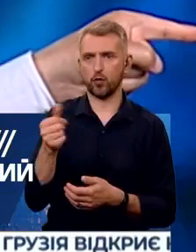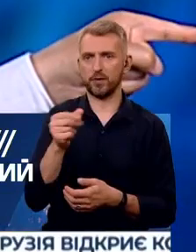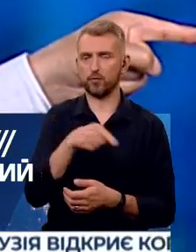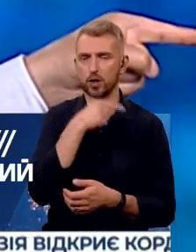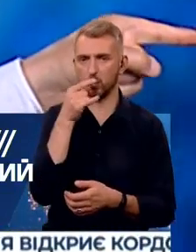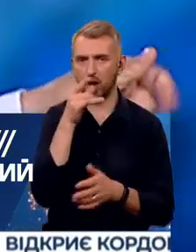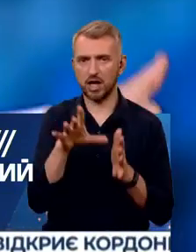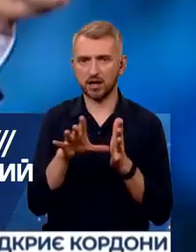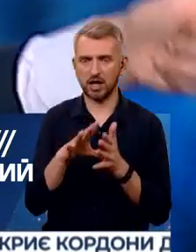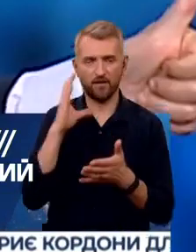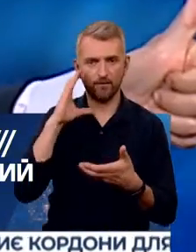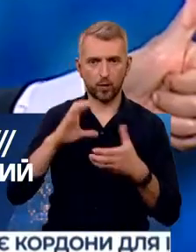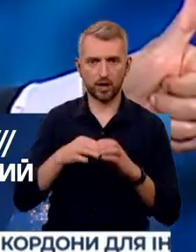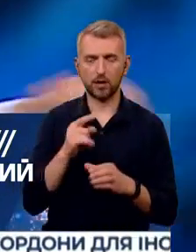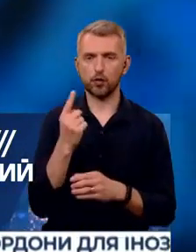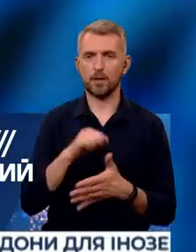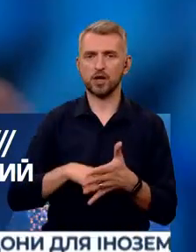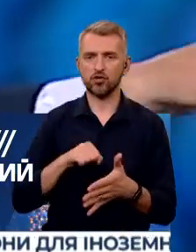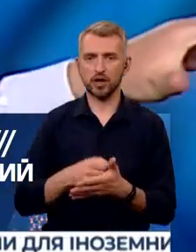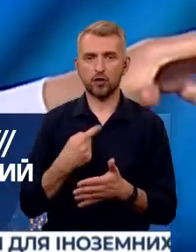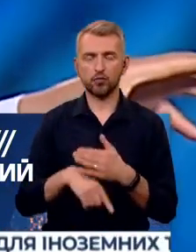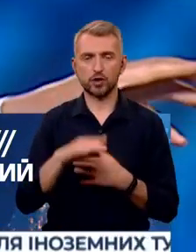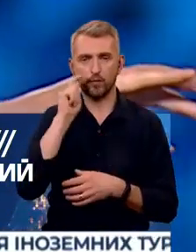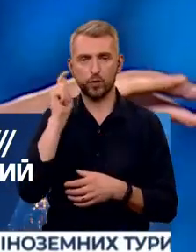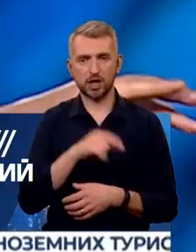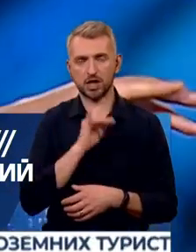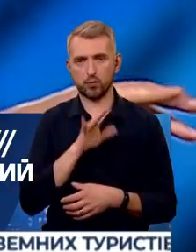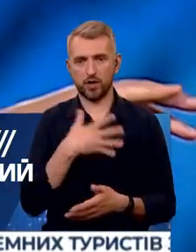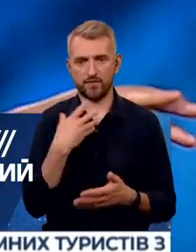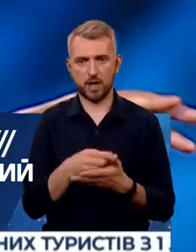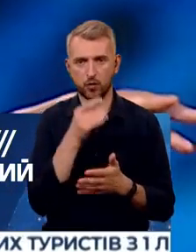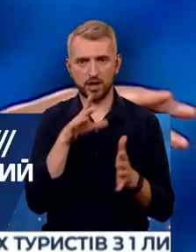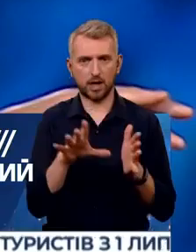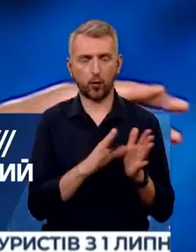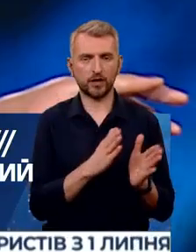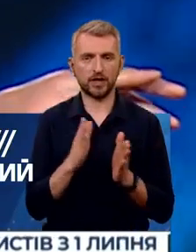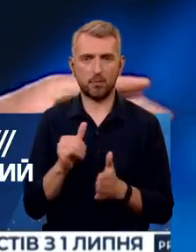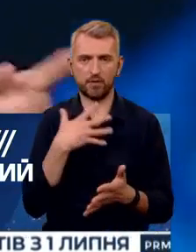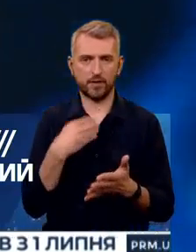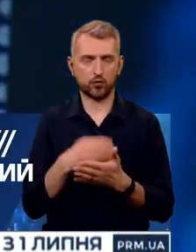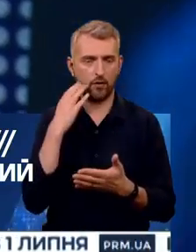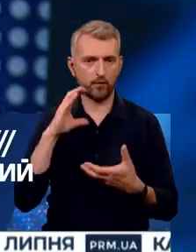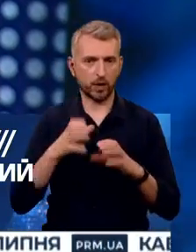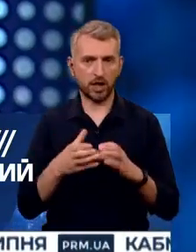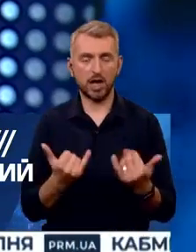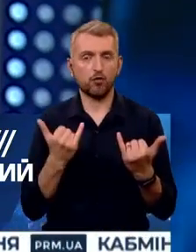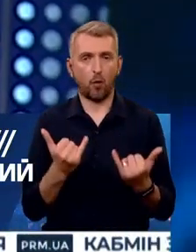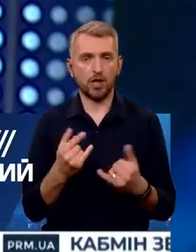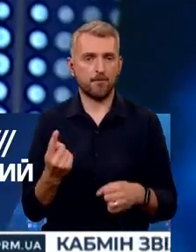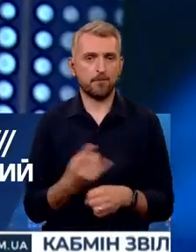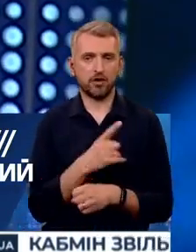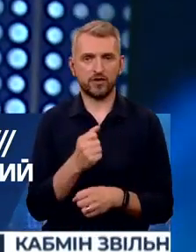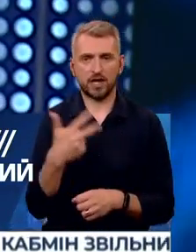російської електрики і вугілля з однієї причини. Тому що в Україні не буде власної енергосистеми і власного вугілля. Сьогодні вперше